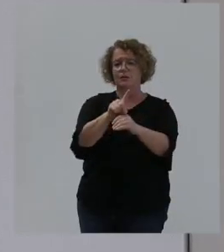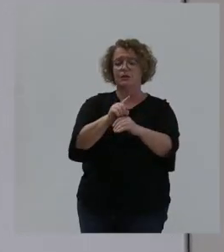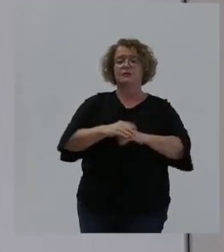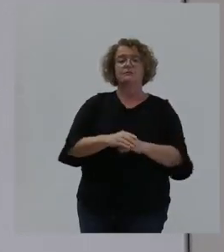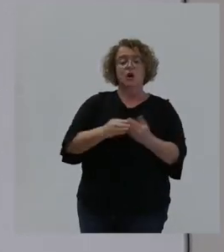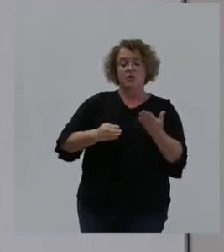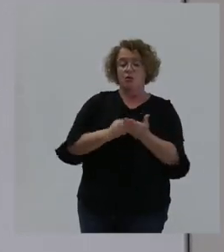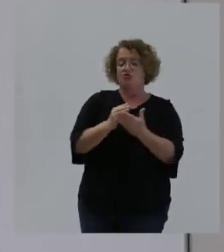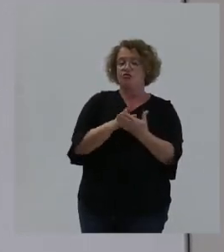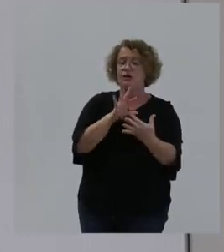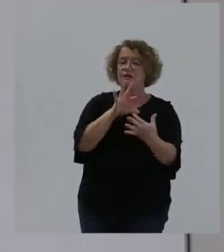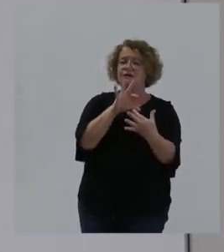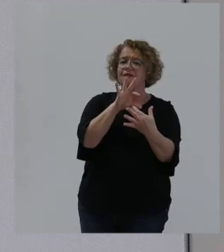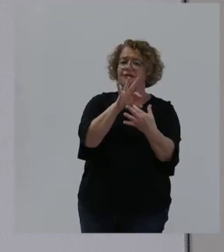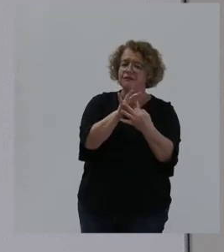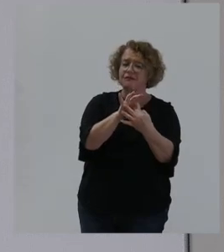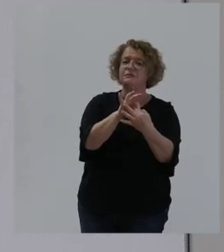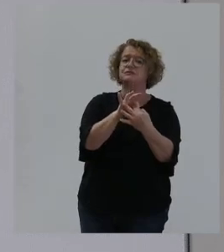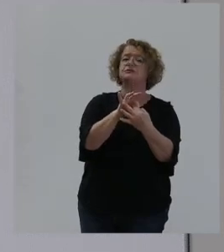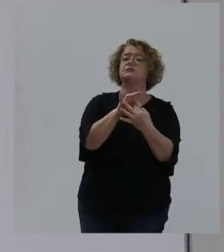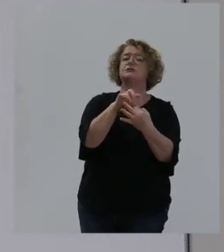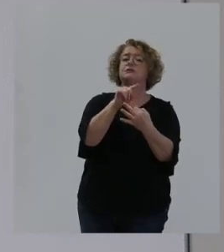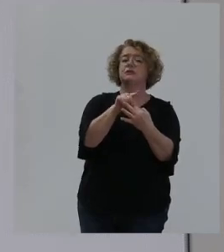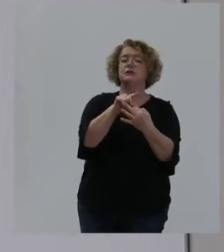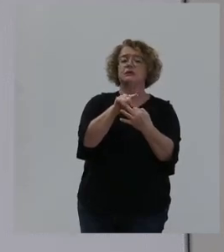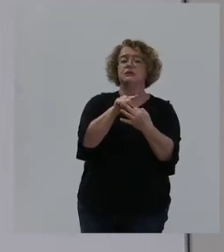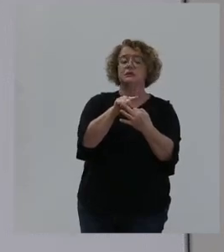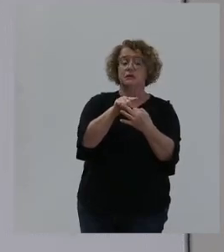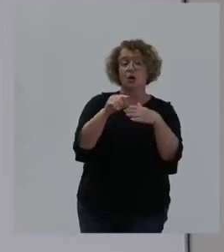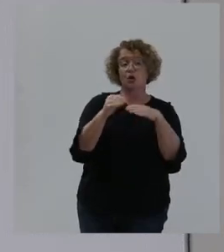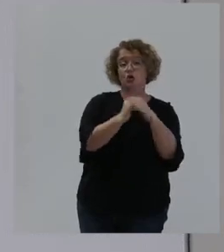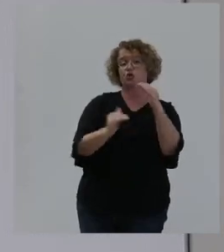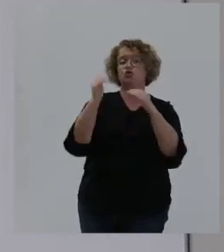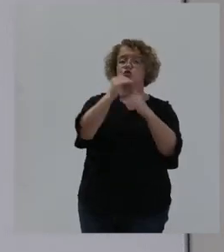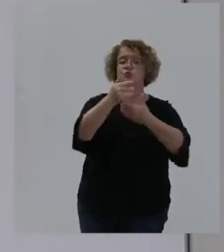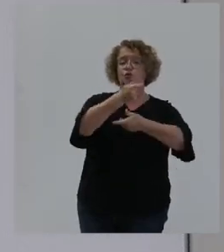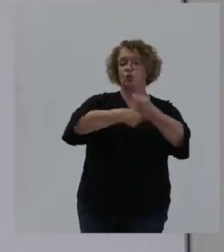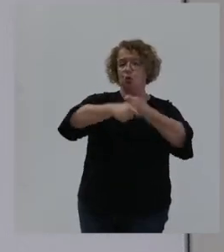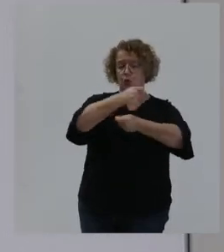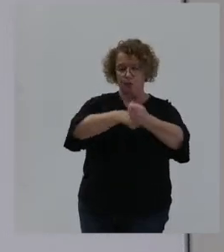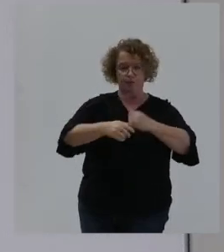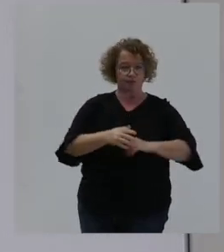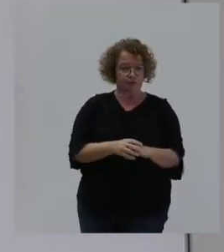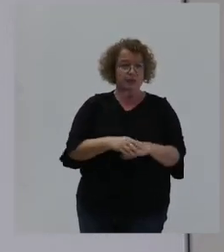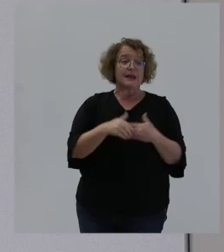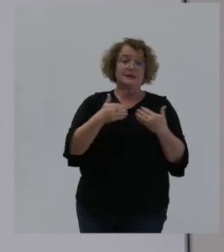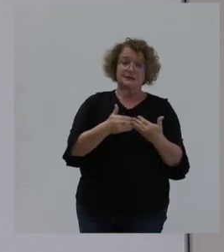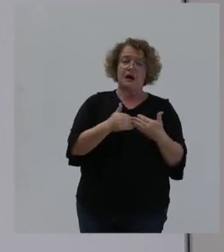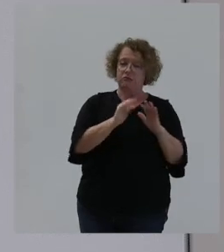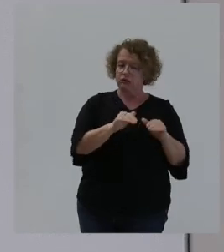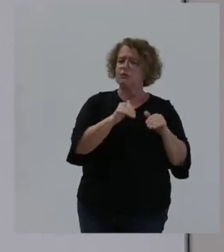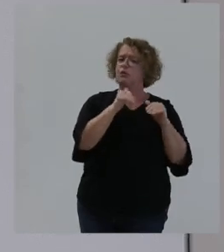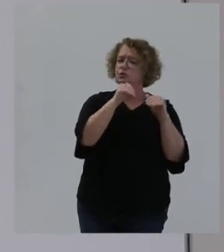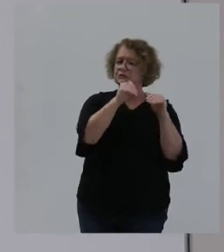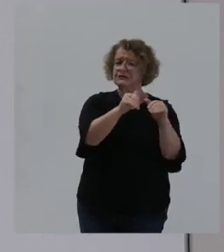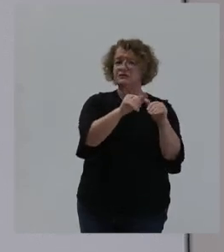d'alliance qui est thématisé sur les Suds globaux. On va se maintenir dans cette dynamique, même si elle